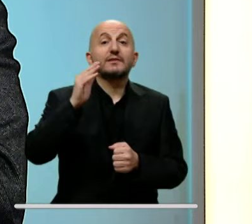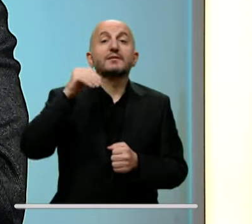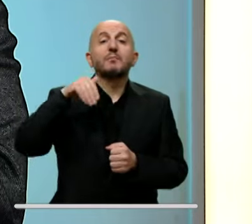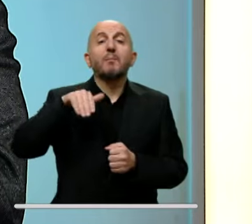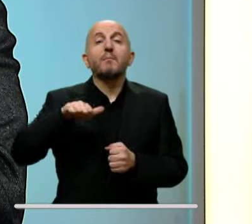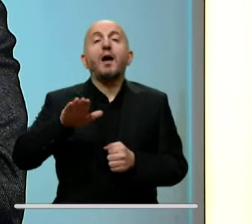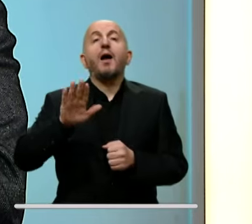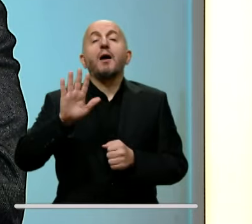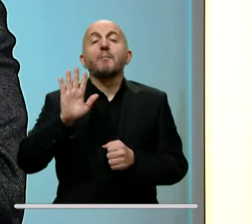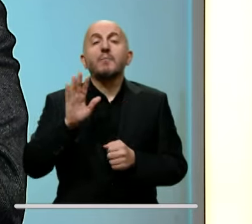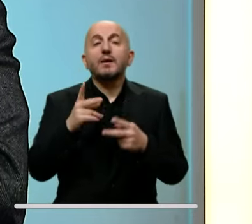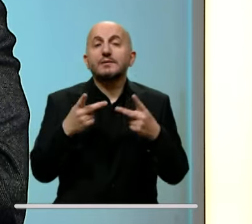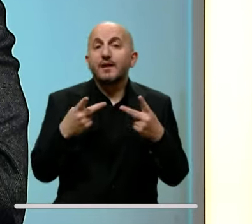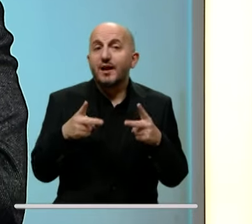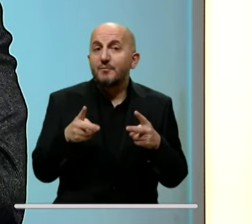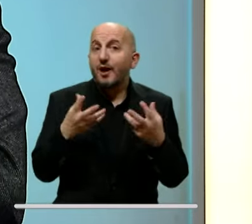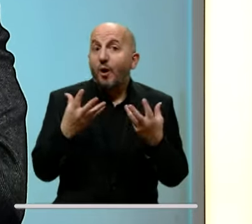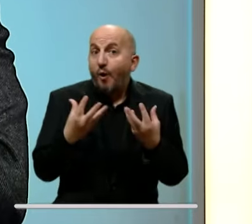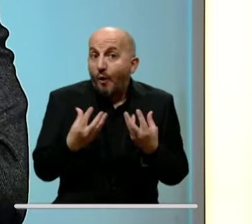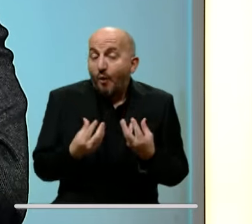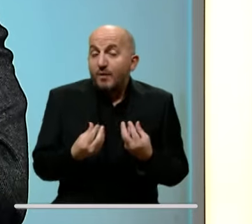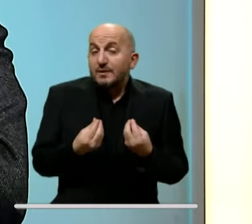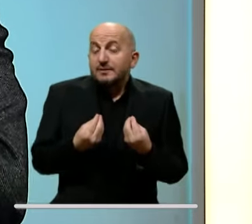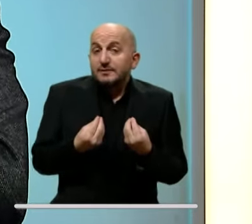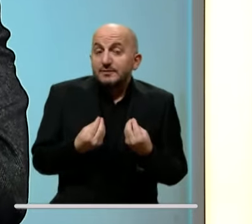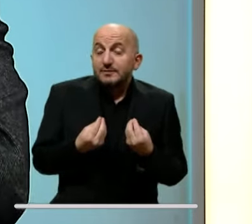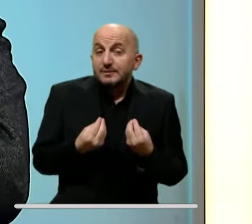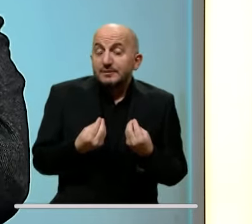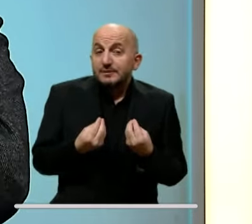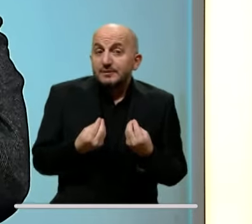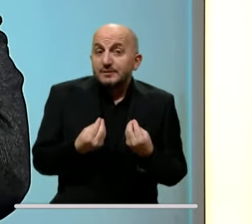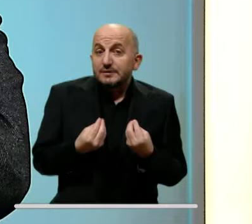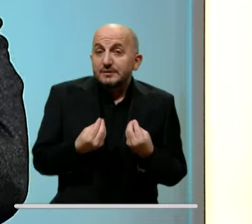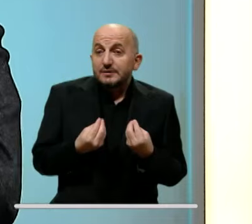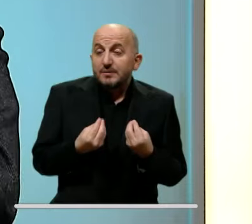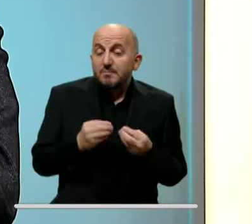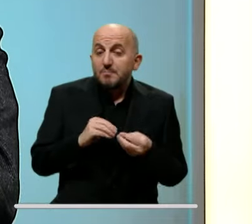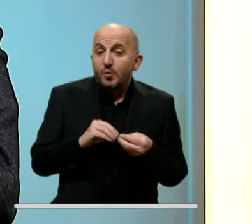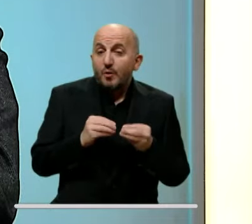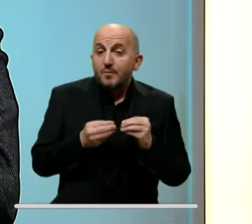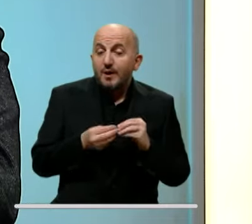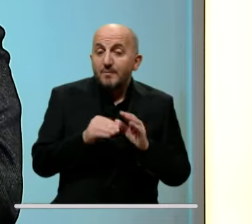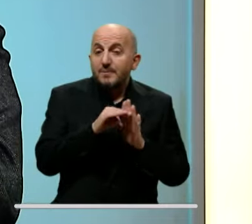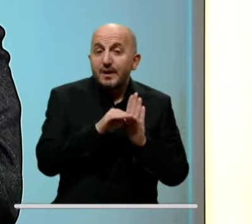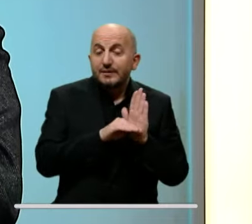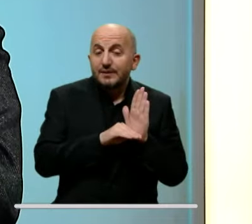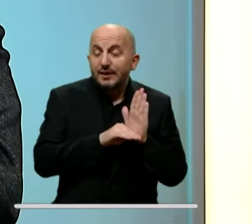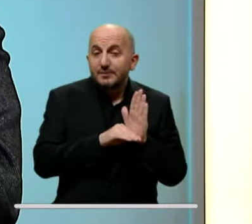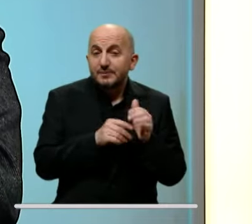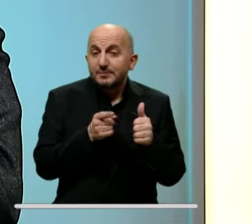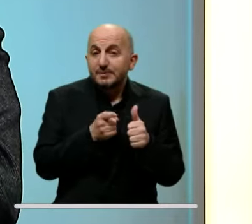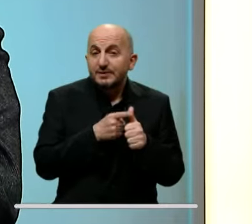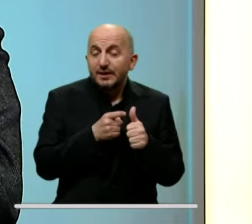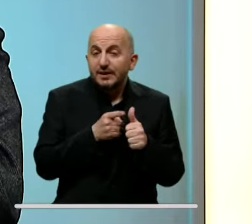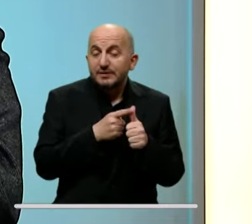eee yani meşru olacak yani meşru gitmemeyi meşru kılacak mazeretler eee bir